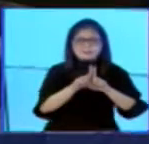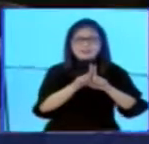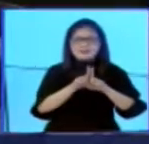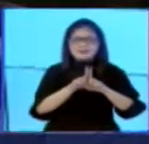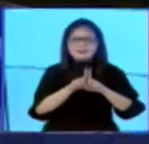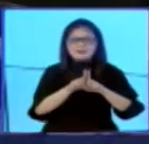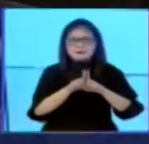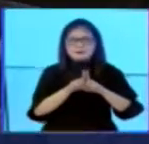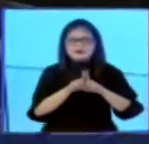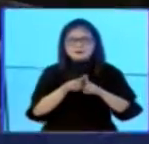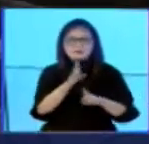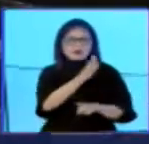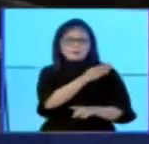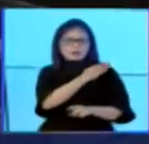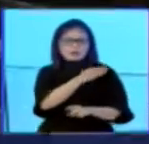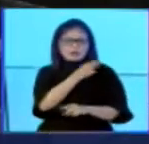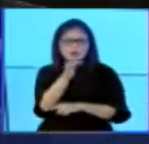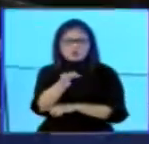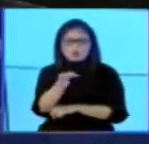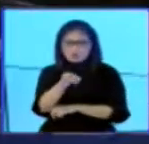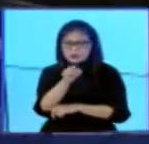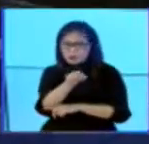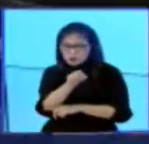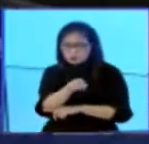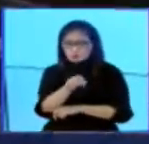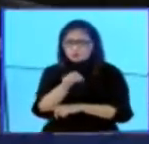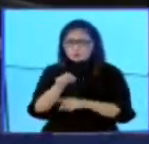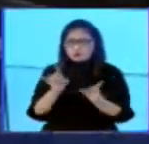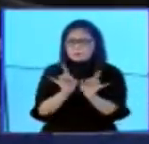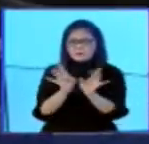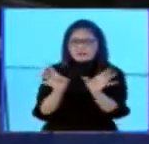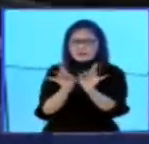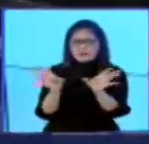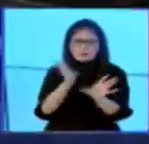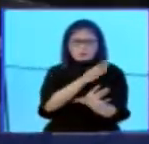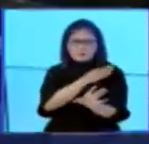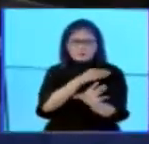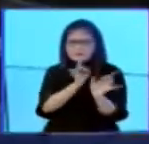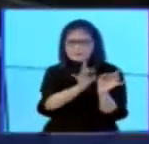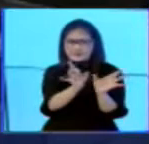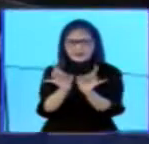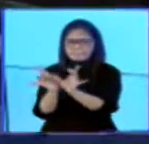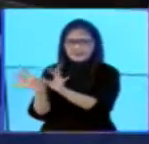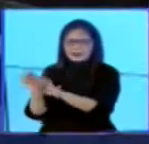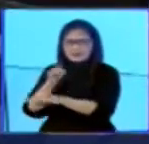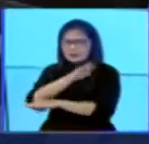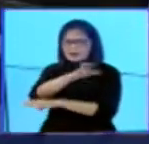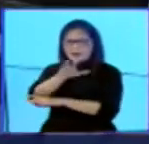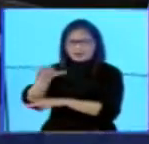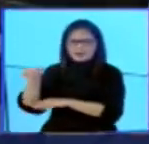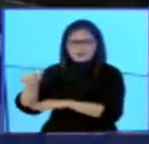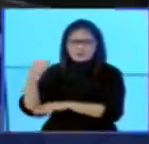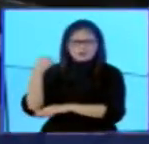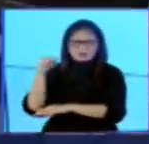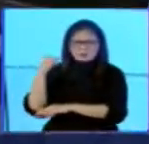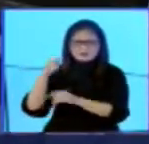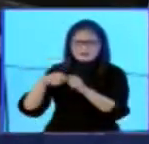ada tiga pasangan calon di kabupaten kota. Ini di kabupaten kota yang berbeda, ini yang sementara belum bisa dilakukan pemeriksaan